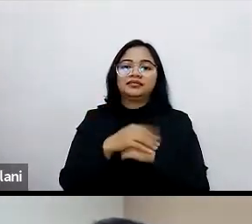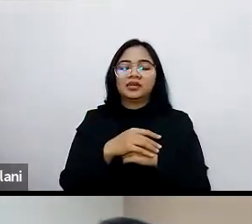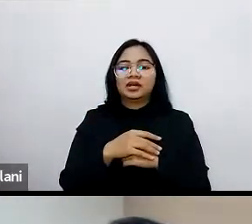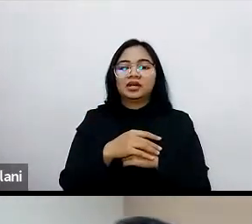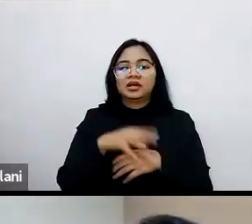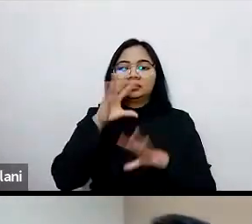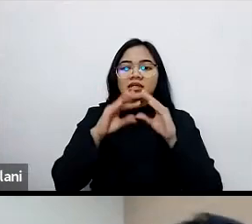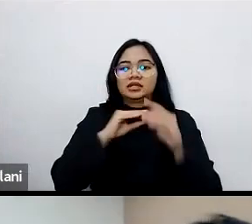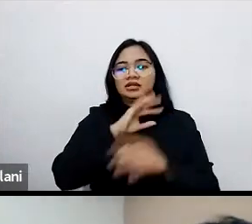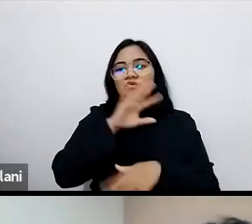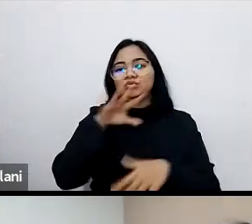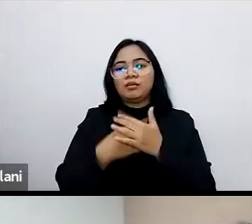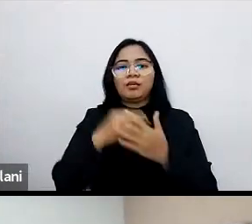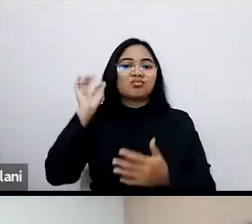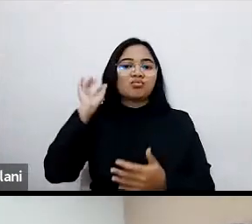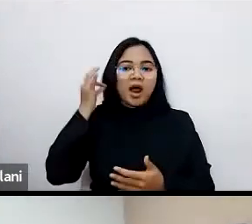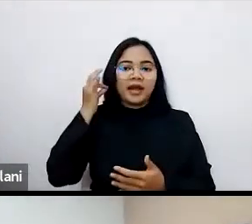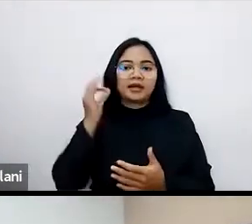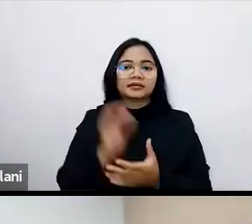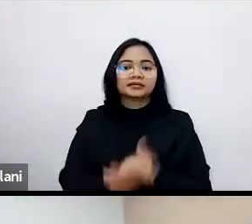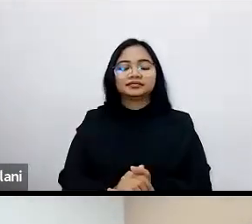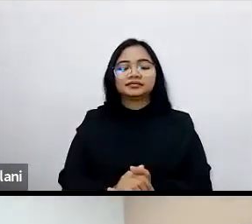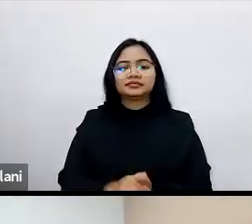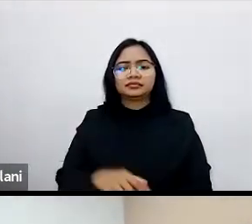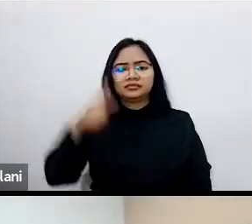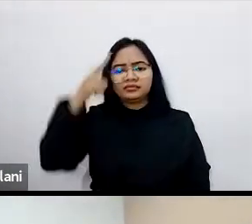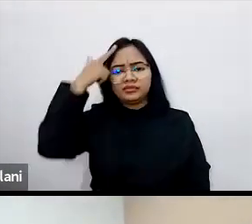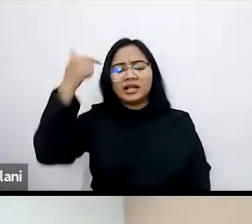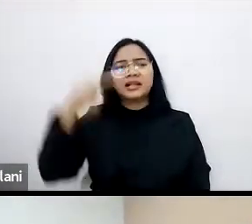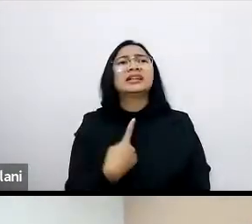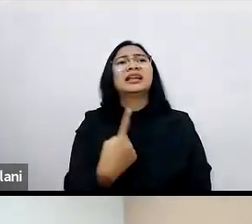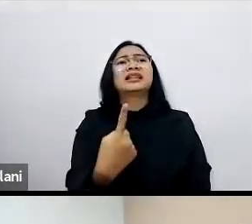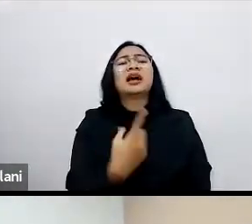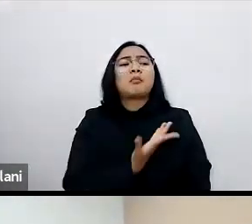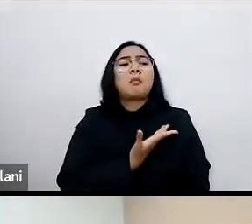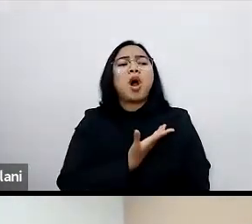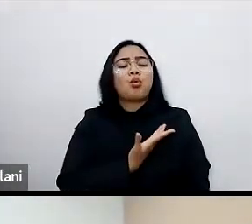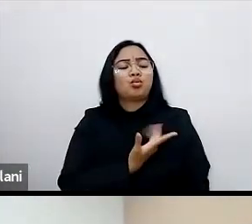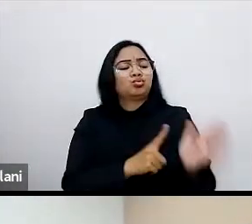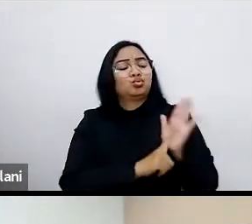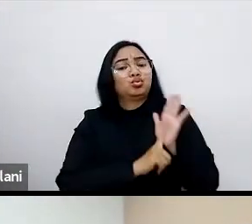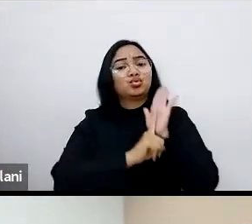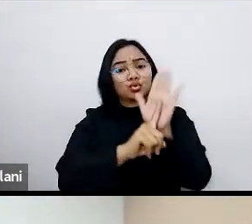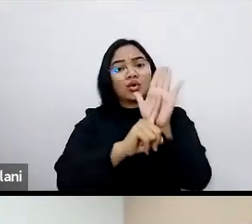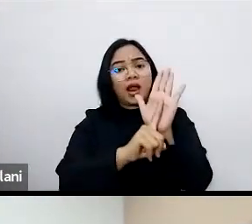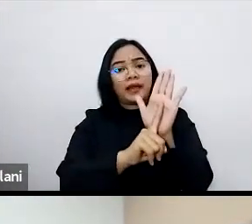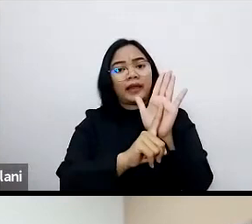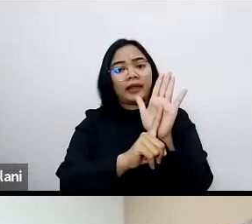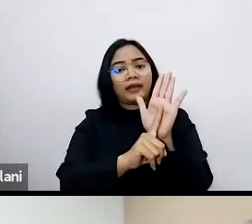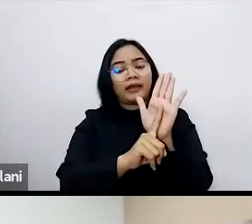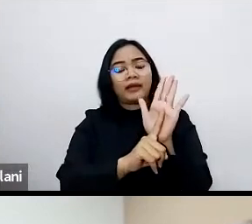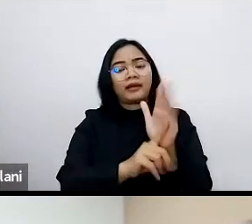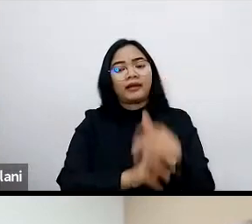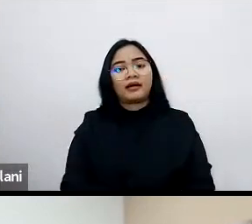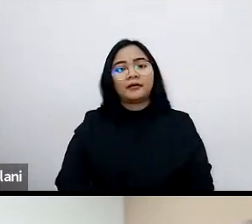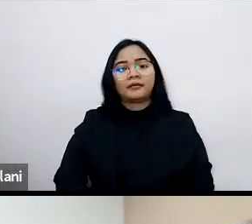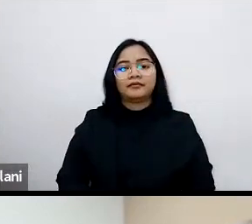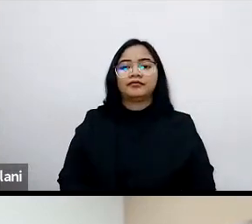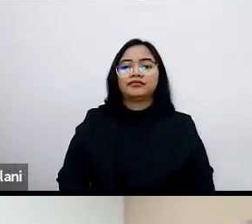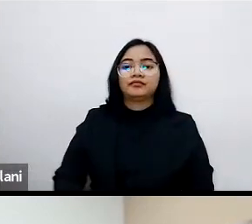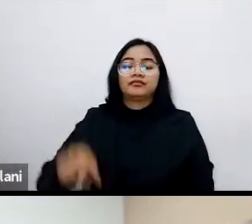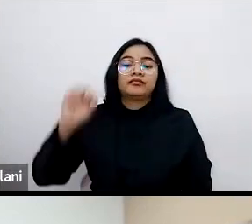semua perempuan karena kita ingin menampilkan expertise perempuan yang seringkali